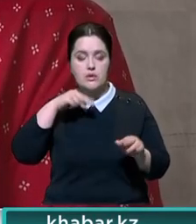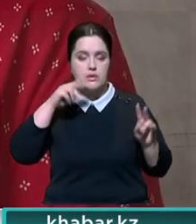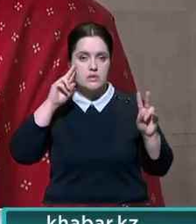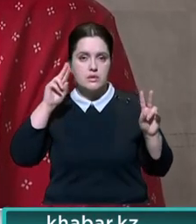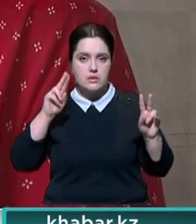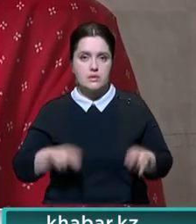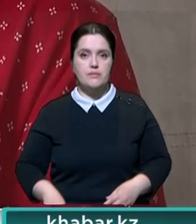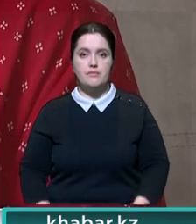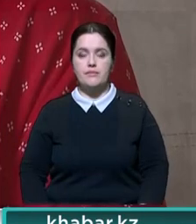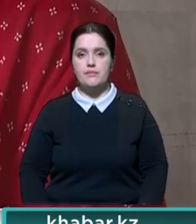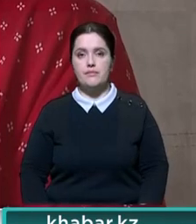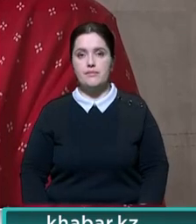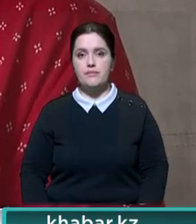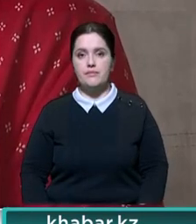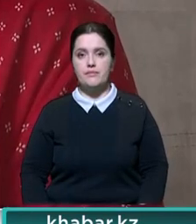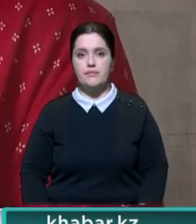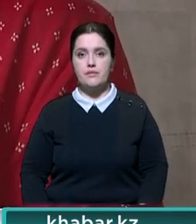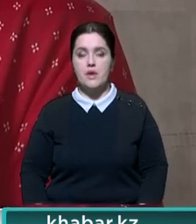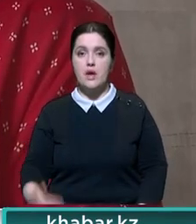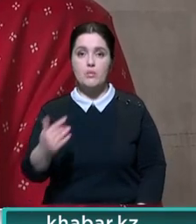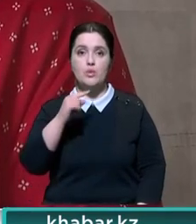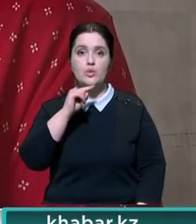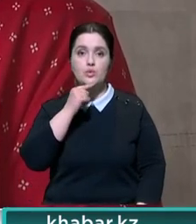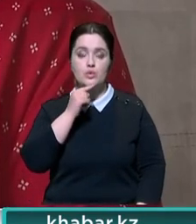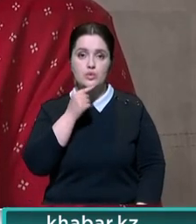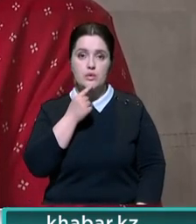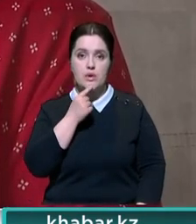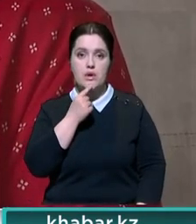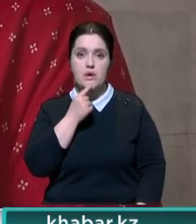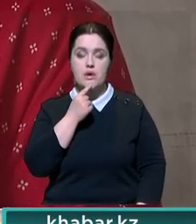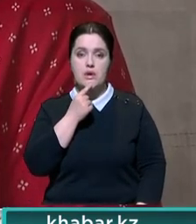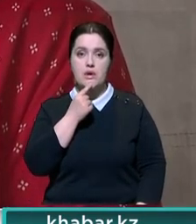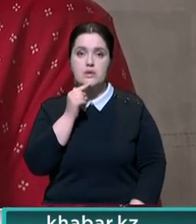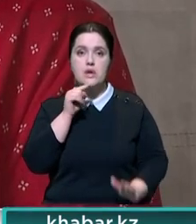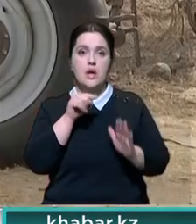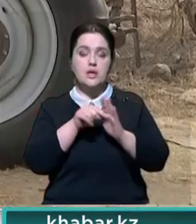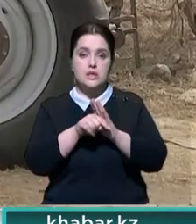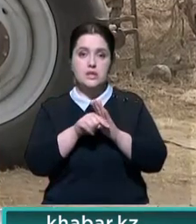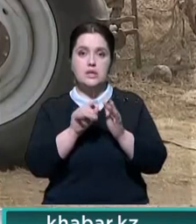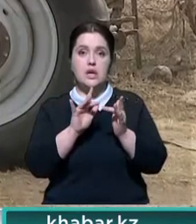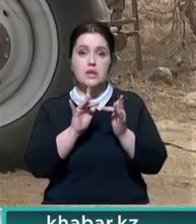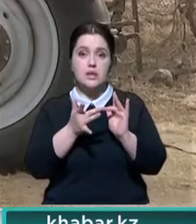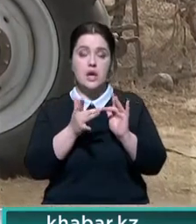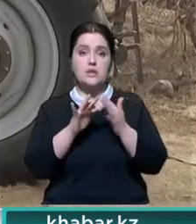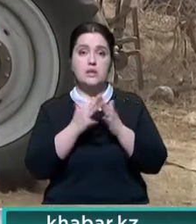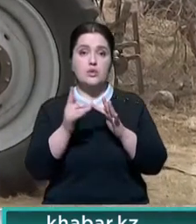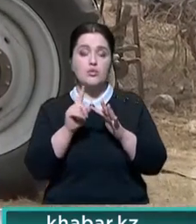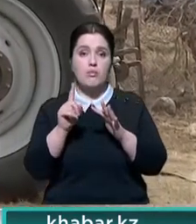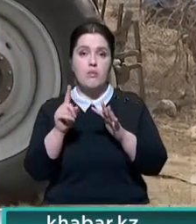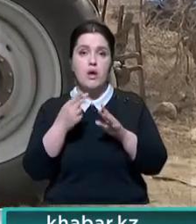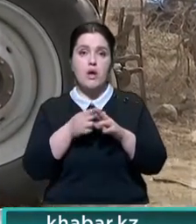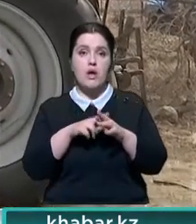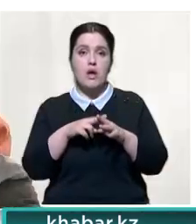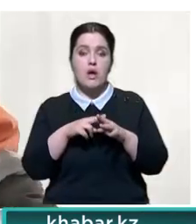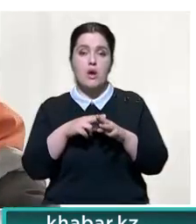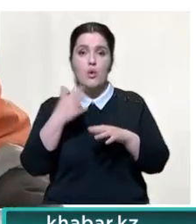знаю. И им сложно, даже обычным преподавателям, сложно заходить вот к неделе КИЗ. Сельчанам, чтобы поймать сеть, приходится выходить